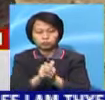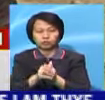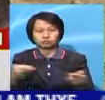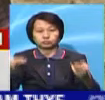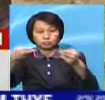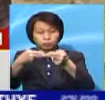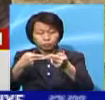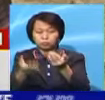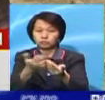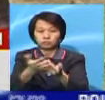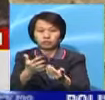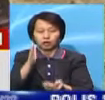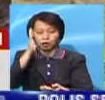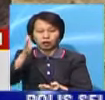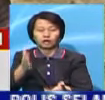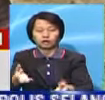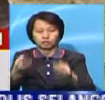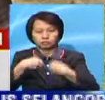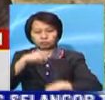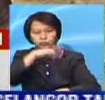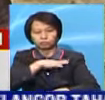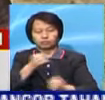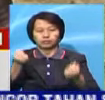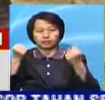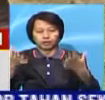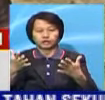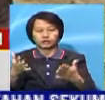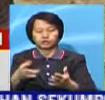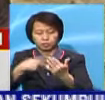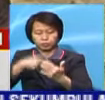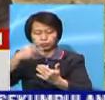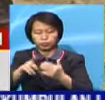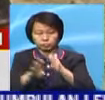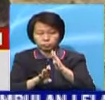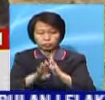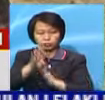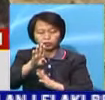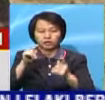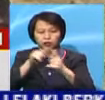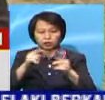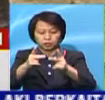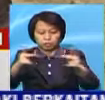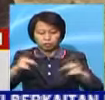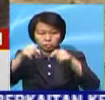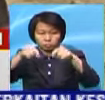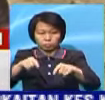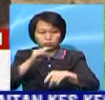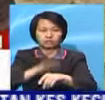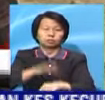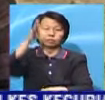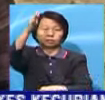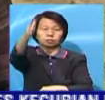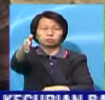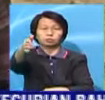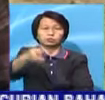perhubungan, malah ia juga akan membawa masuk lebih banyak lagi projek pembangunan ke kawasan ini pada masa depan.